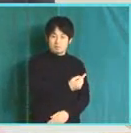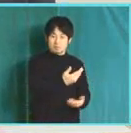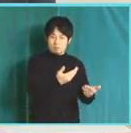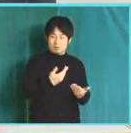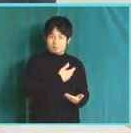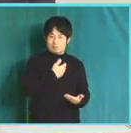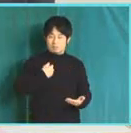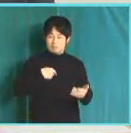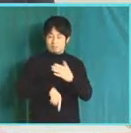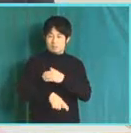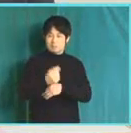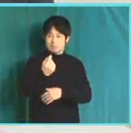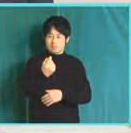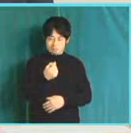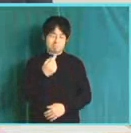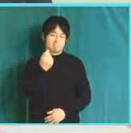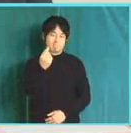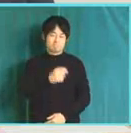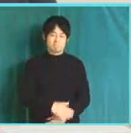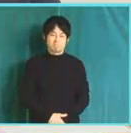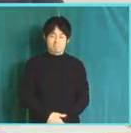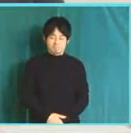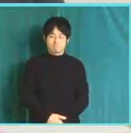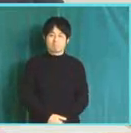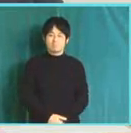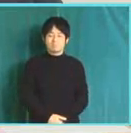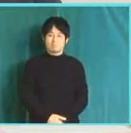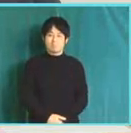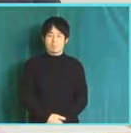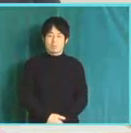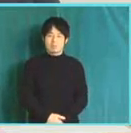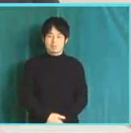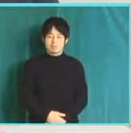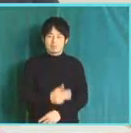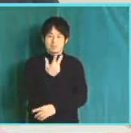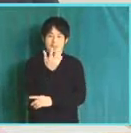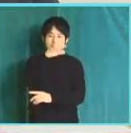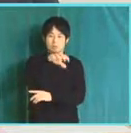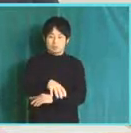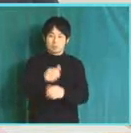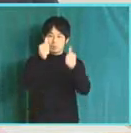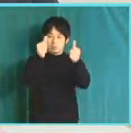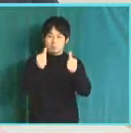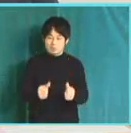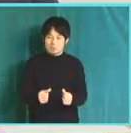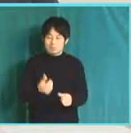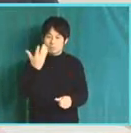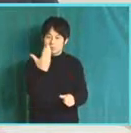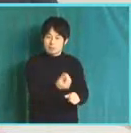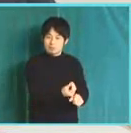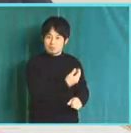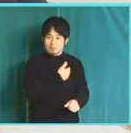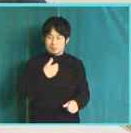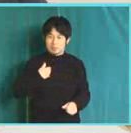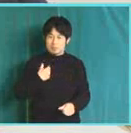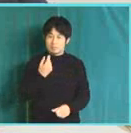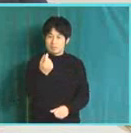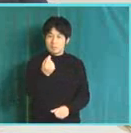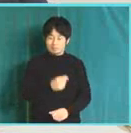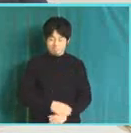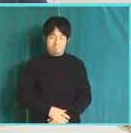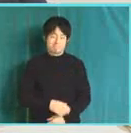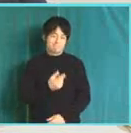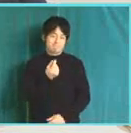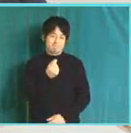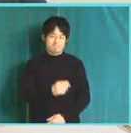ですね。 は い、 そのようになります。 はい、また市役所のホームページからもダウンロードできるそうですね。 はい、市役所のホーム